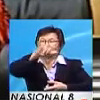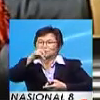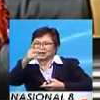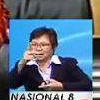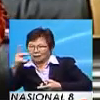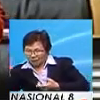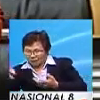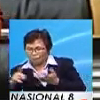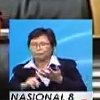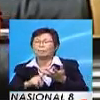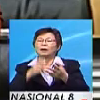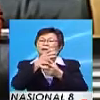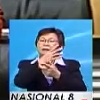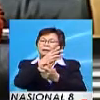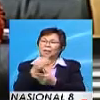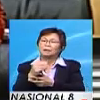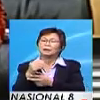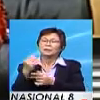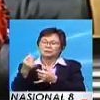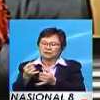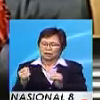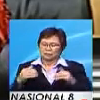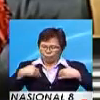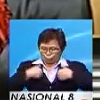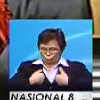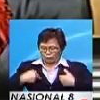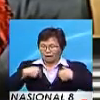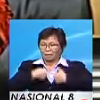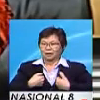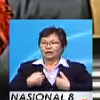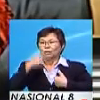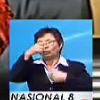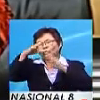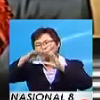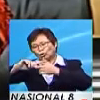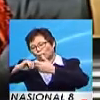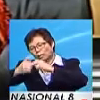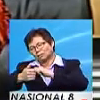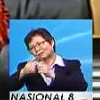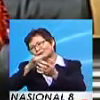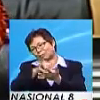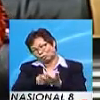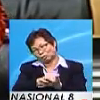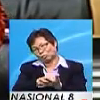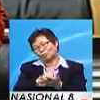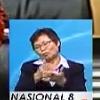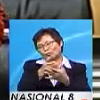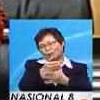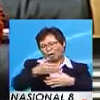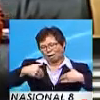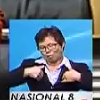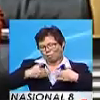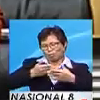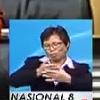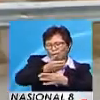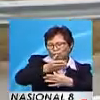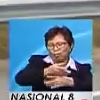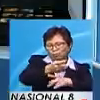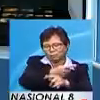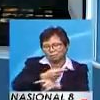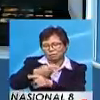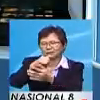jkkk dan jabatan veterin untuk menangani isu-isu berkaitan pencerobohan Haiwan